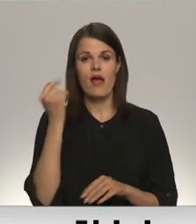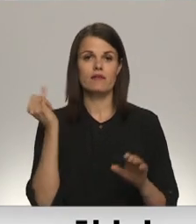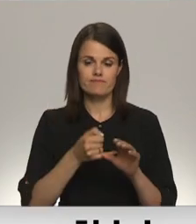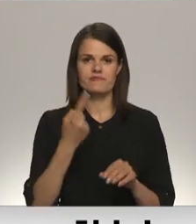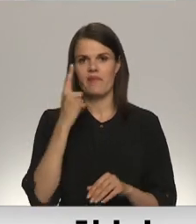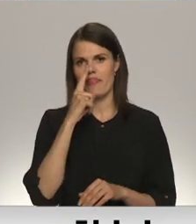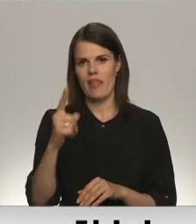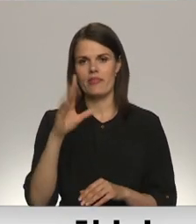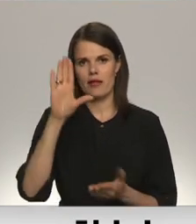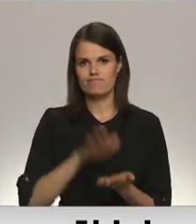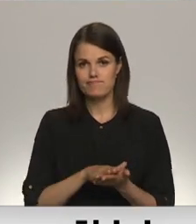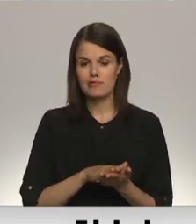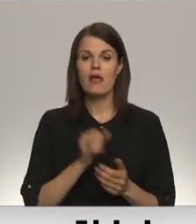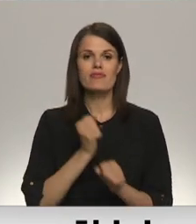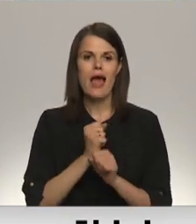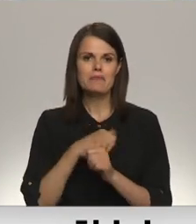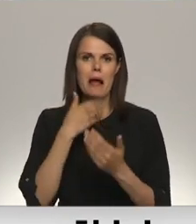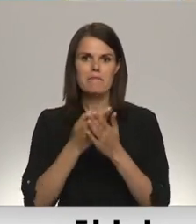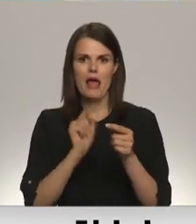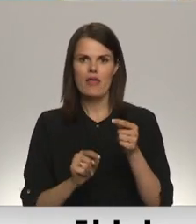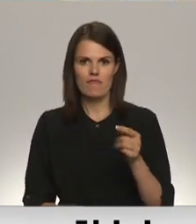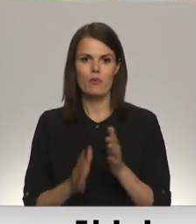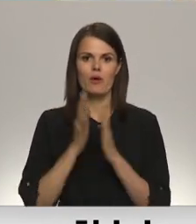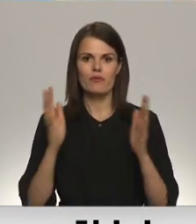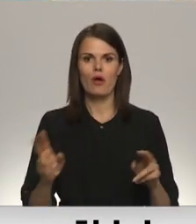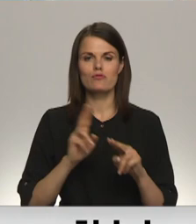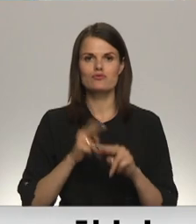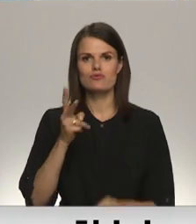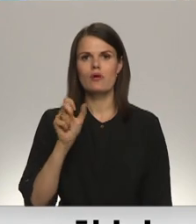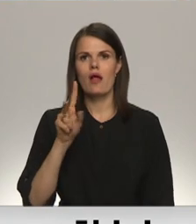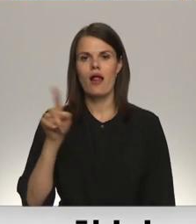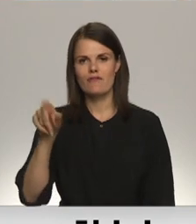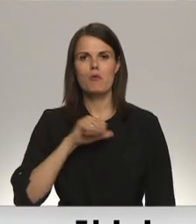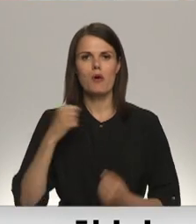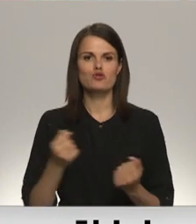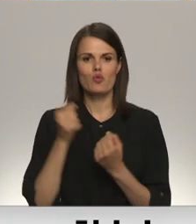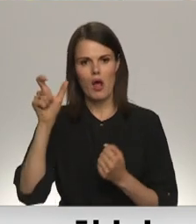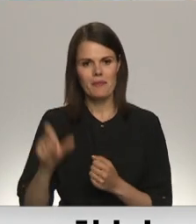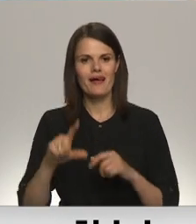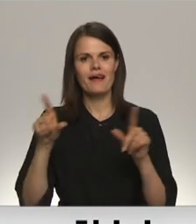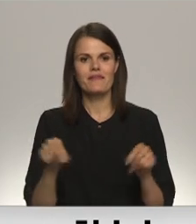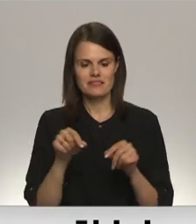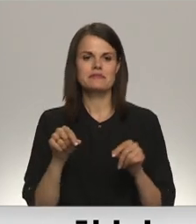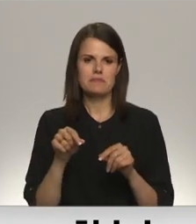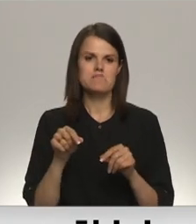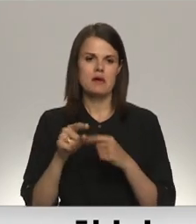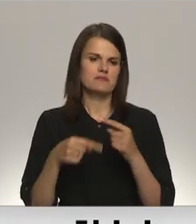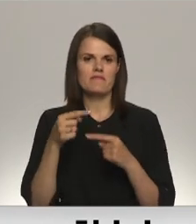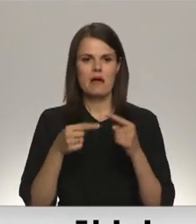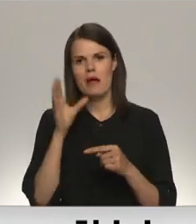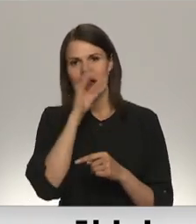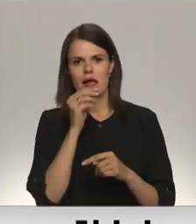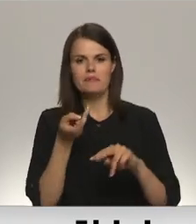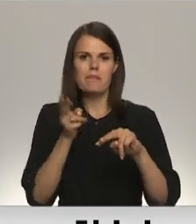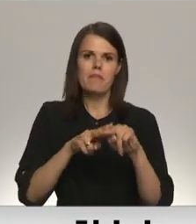Taču pats galvenais, ka darba piedāvājumi ir daudz. Un Kalvim, kurš ir pašnodarbinātais, vismaz teorētiski vienmēr ir